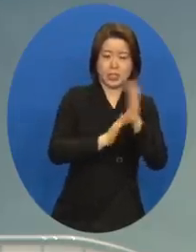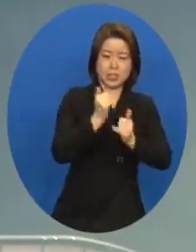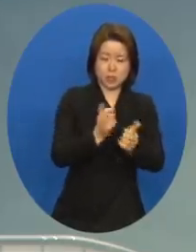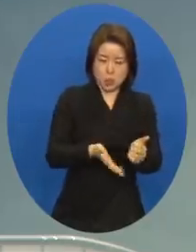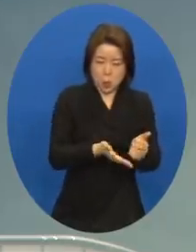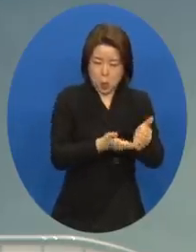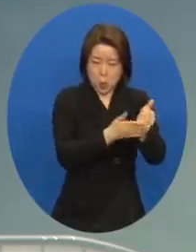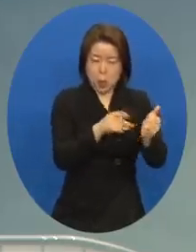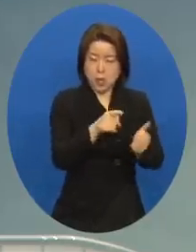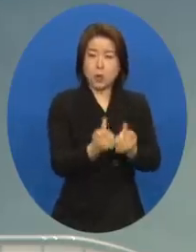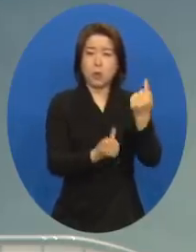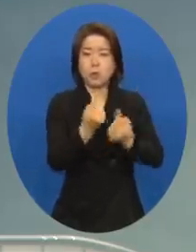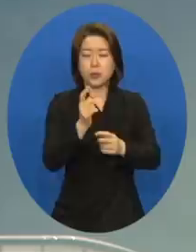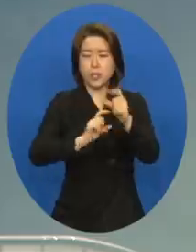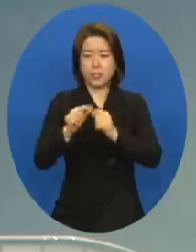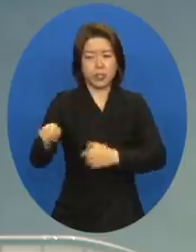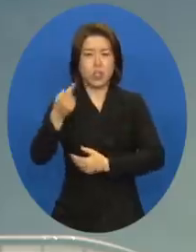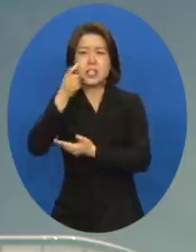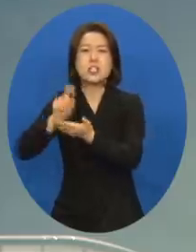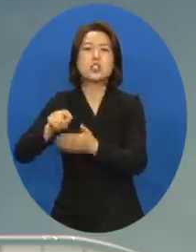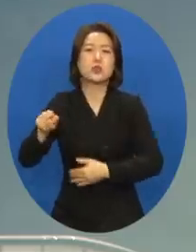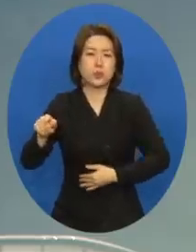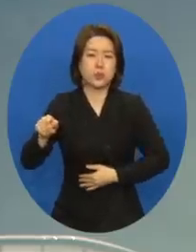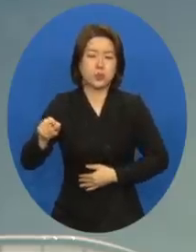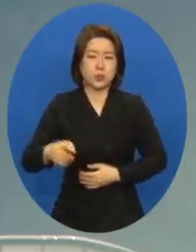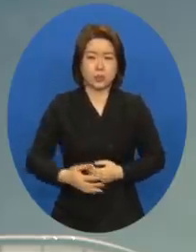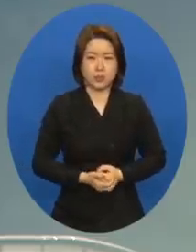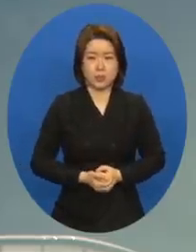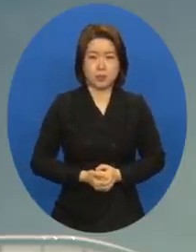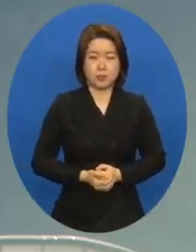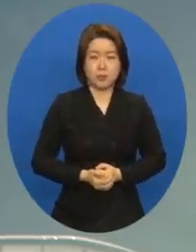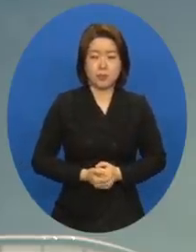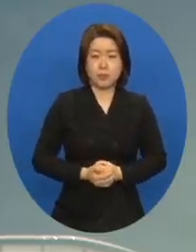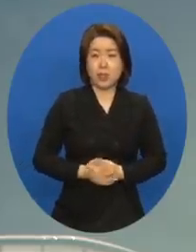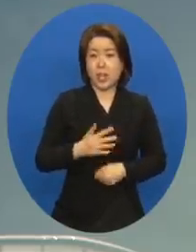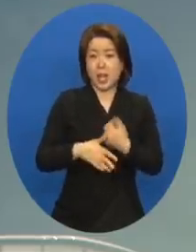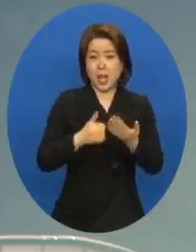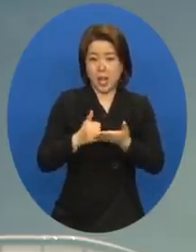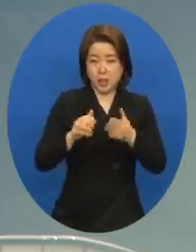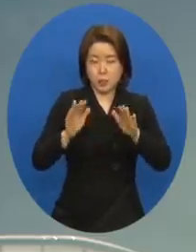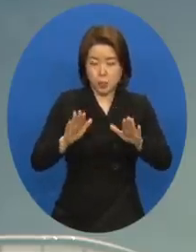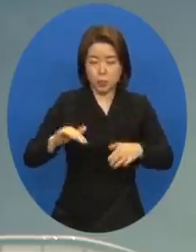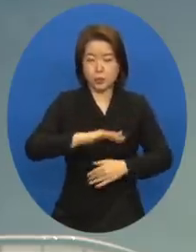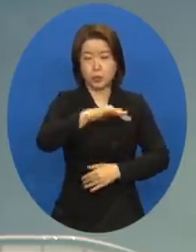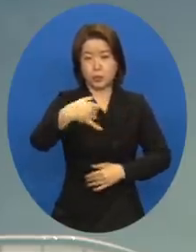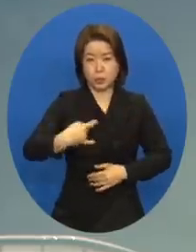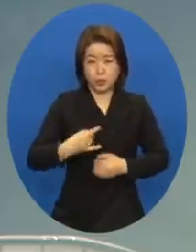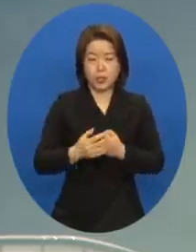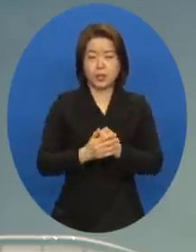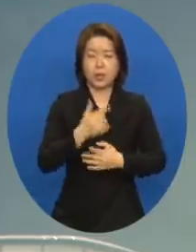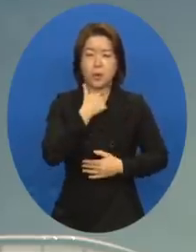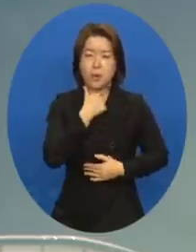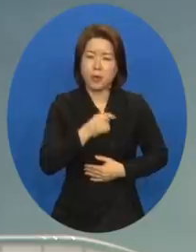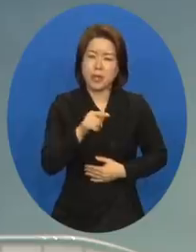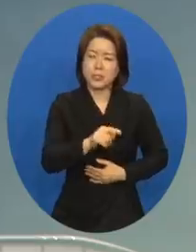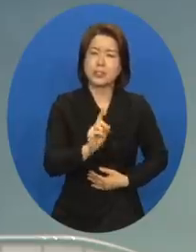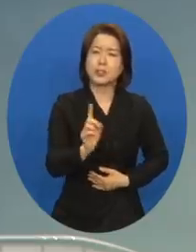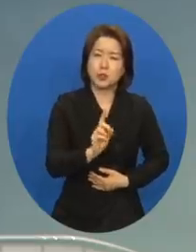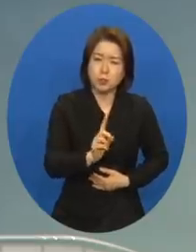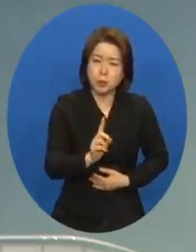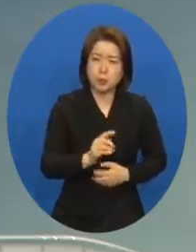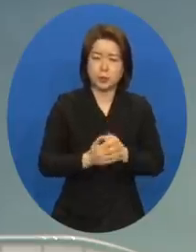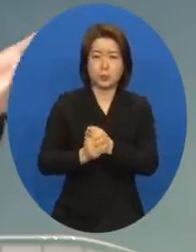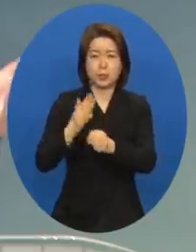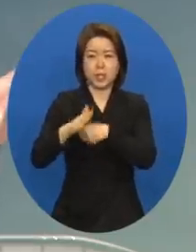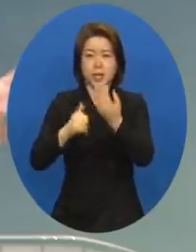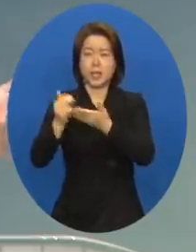쉽다 그런 말을 했습니다. 하나님께서 오늘 우리에게 원하시는 것은